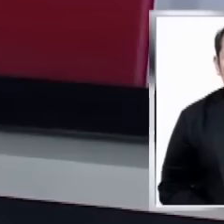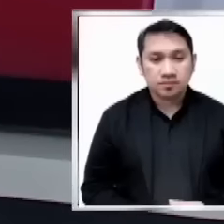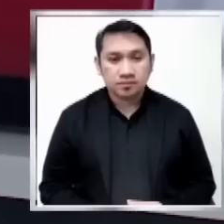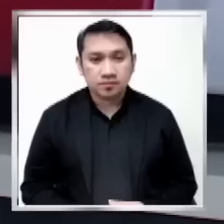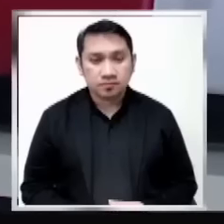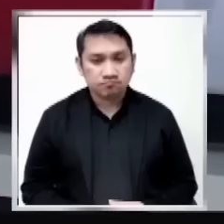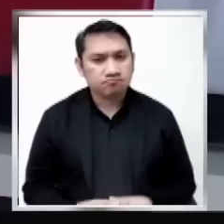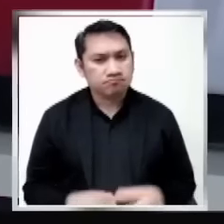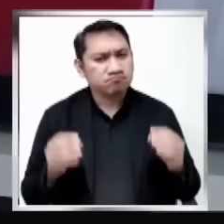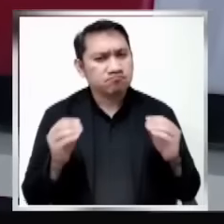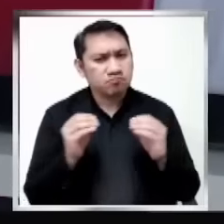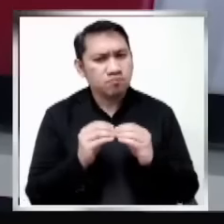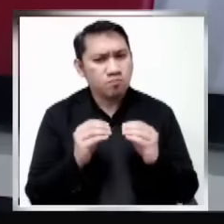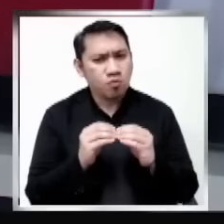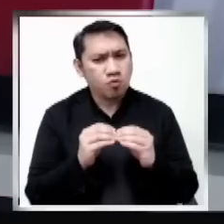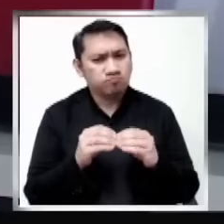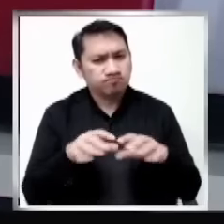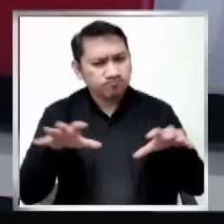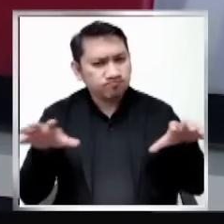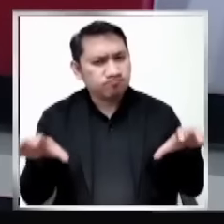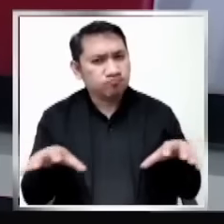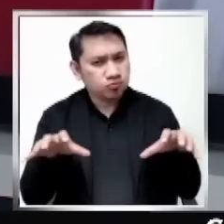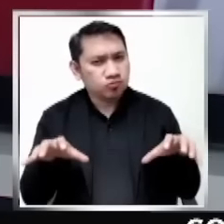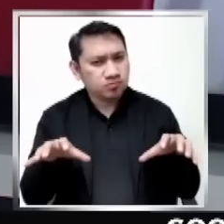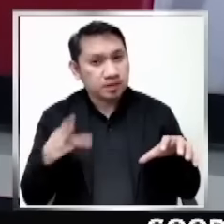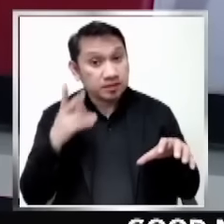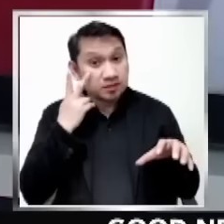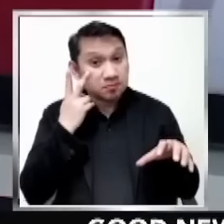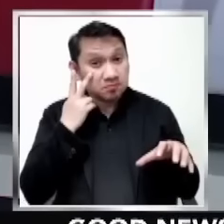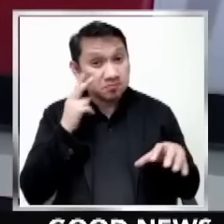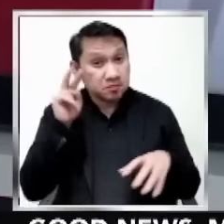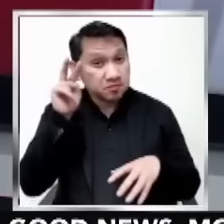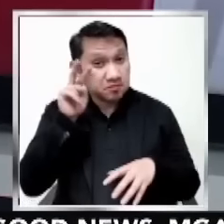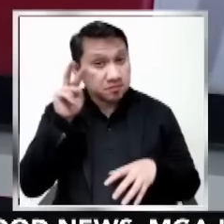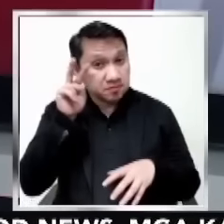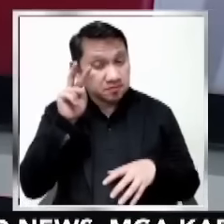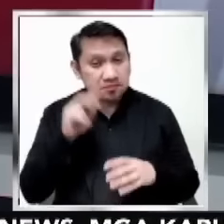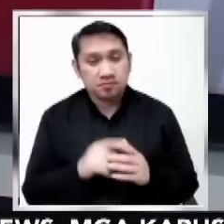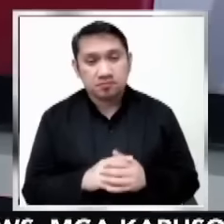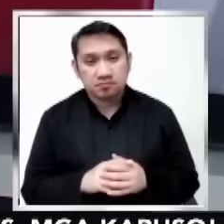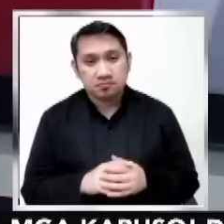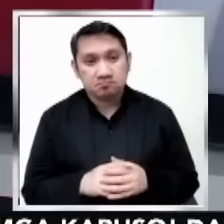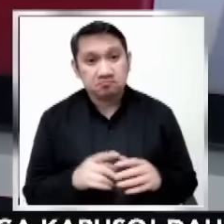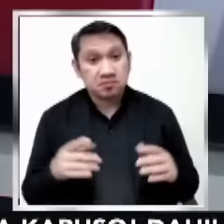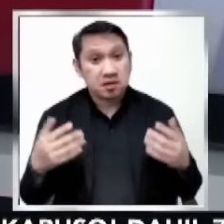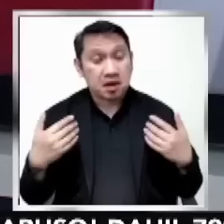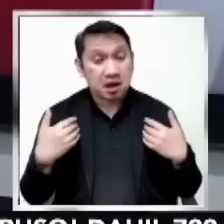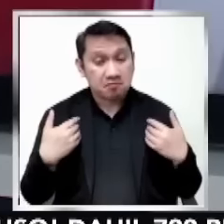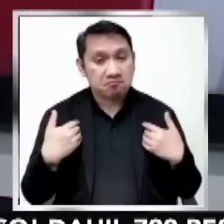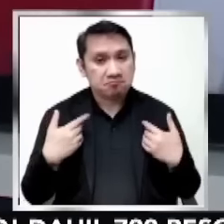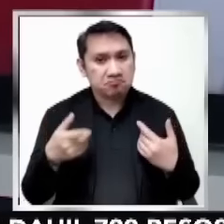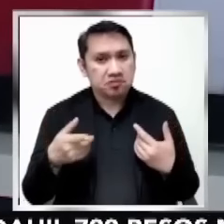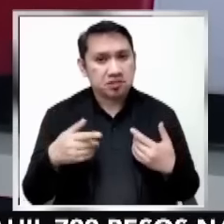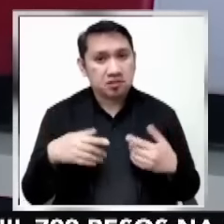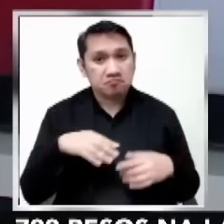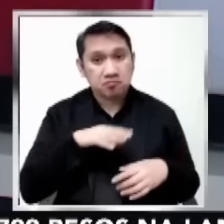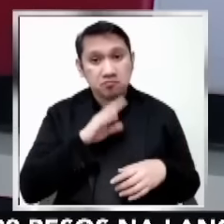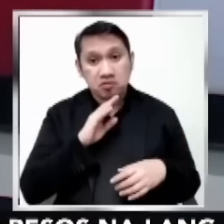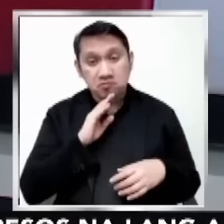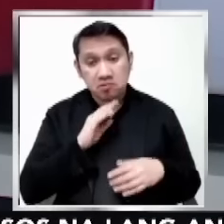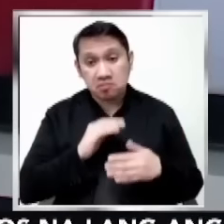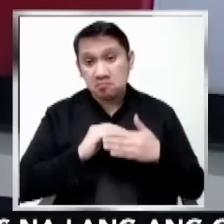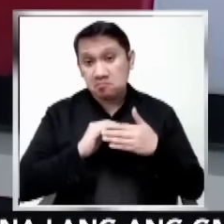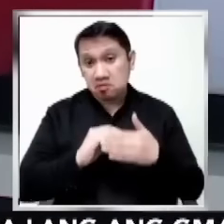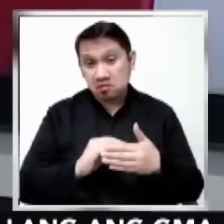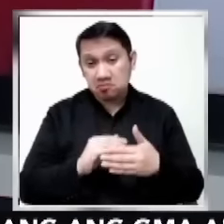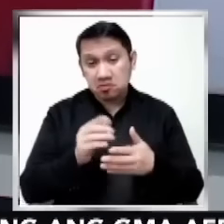lalong maaksyon ang iba pang video ng bago pero bigong pagharang ng China sa latest resupply